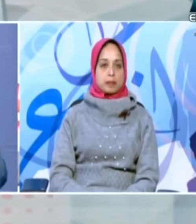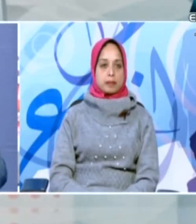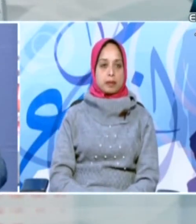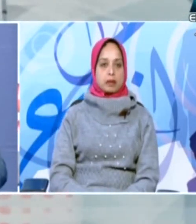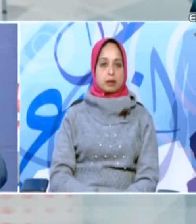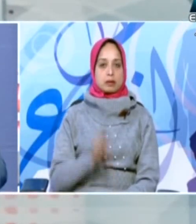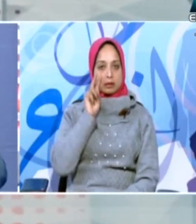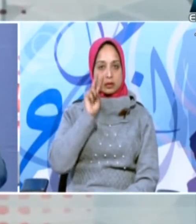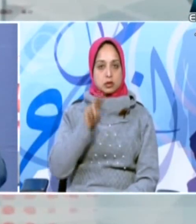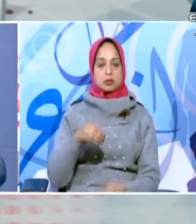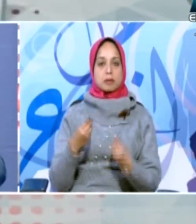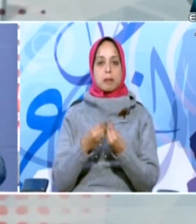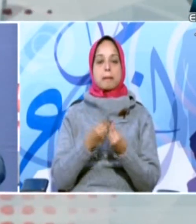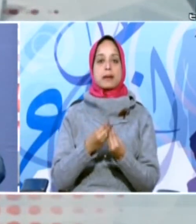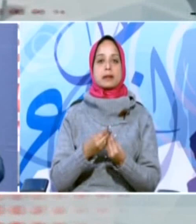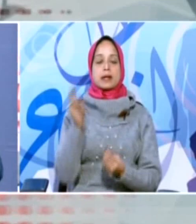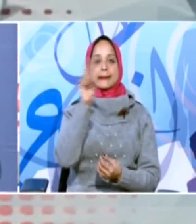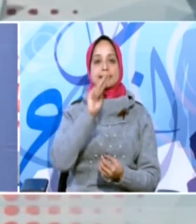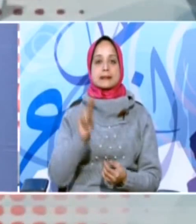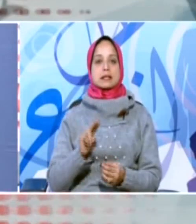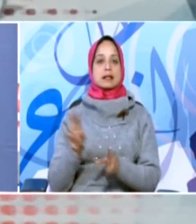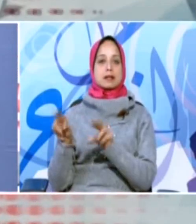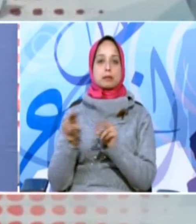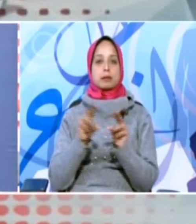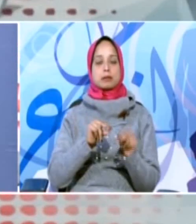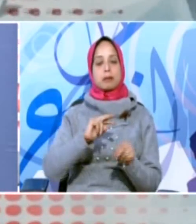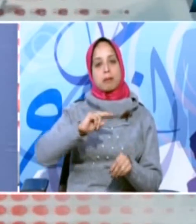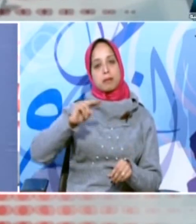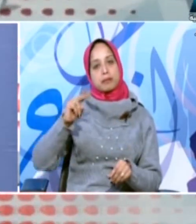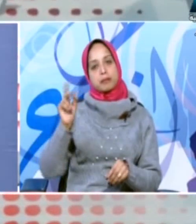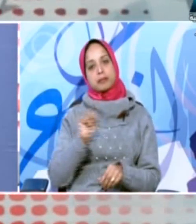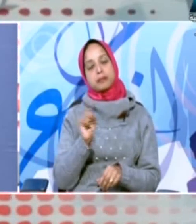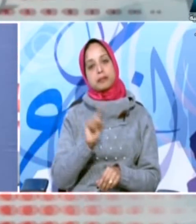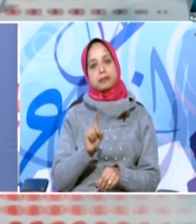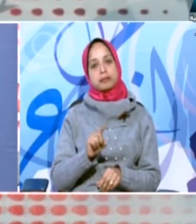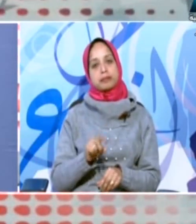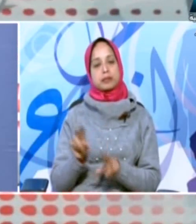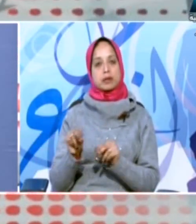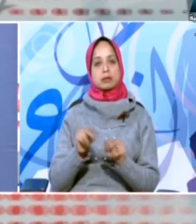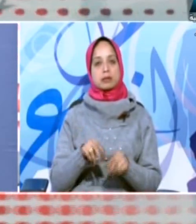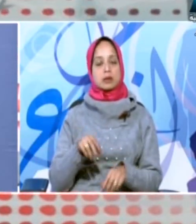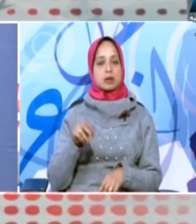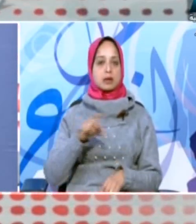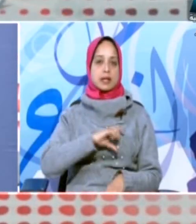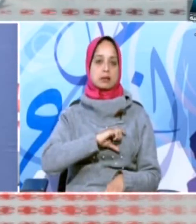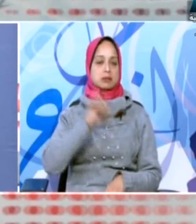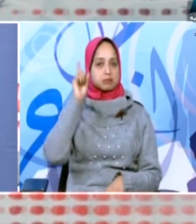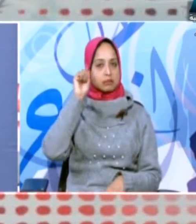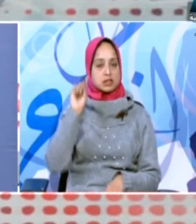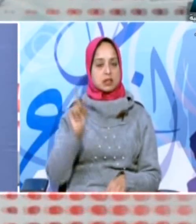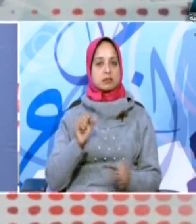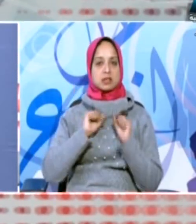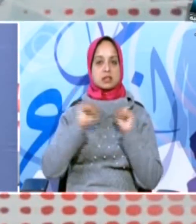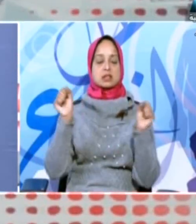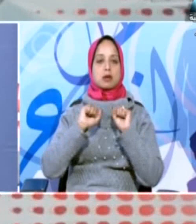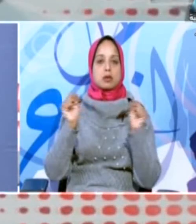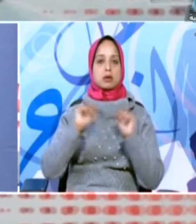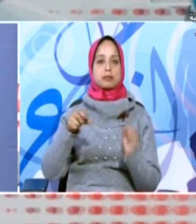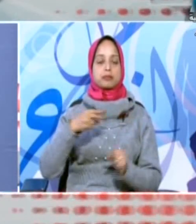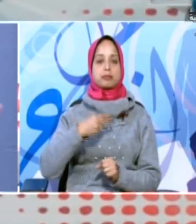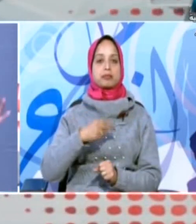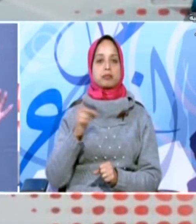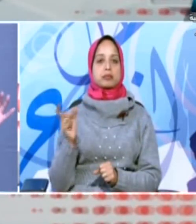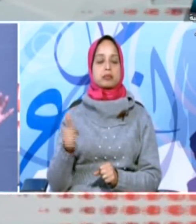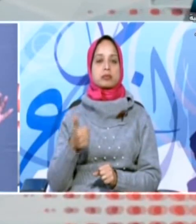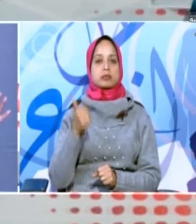هنا، نخلي بالنا من الاسئله المتشابهه، لان الطالب ما بيعرفش موضوع الثوره العربيه من ناحيه الايه، فكلمه اول ما يشوف كلمه